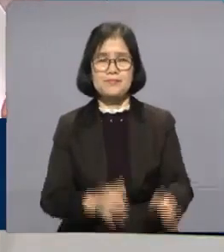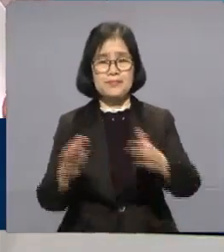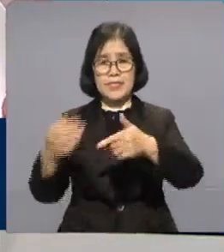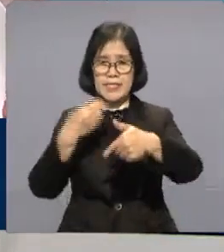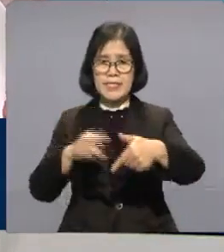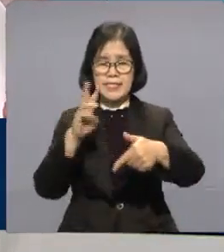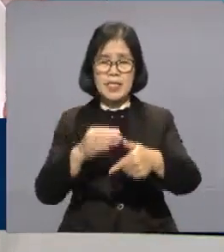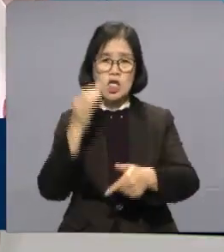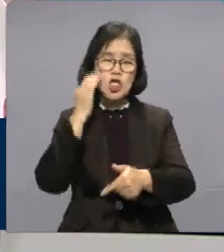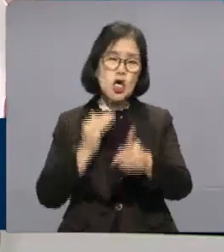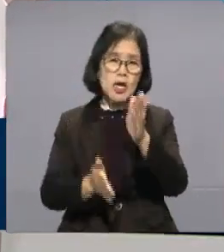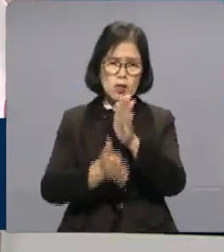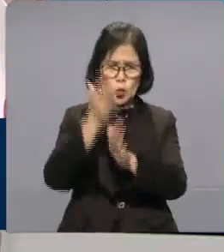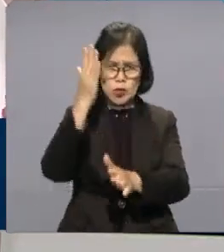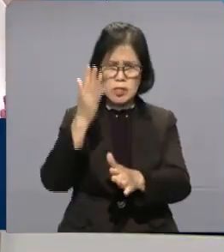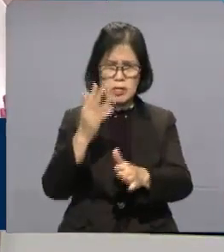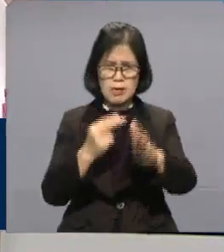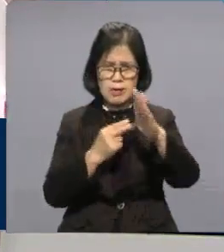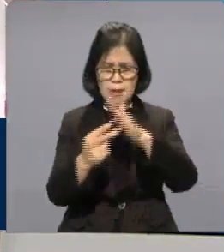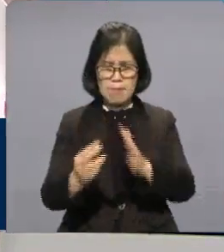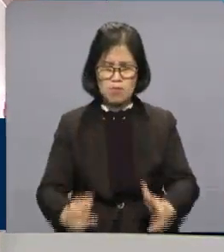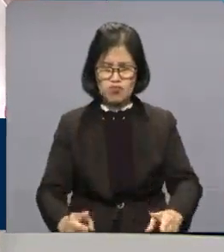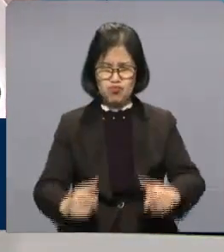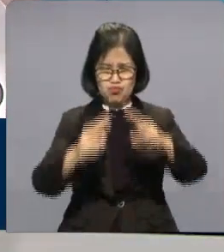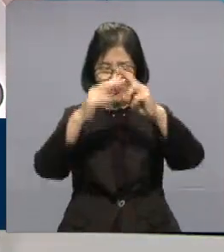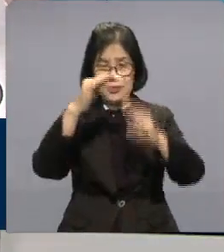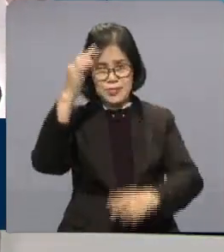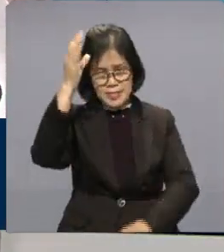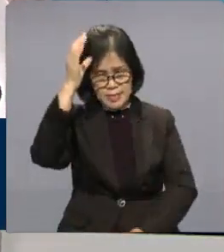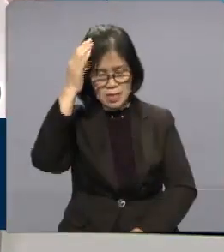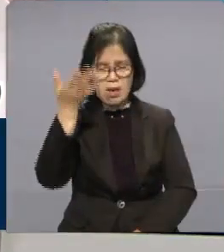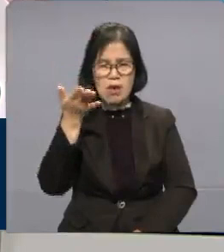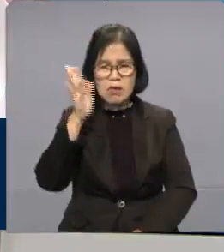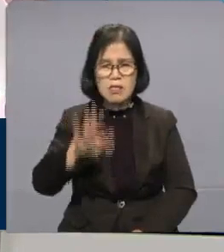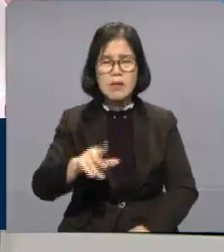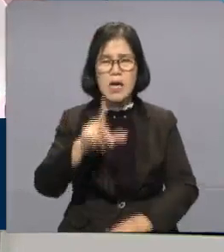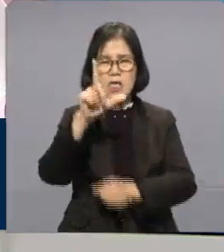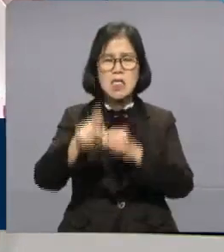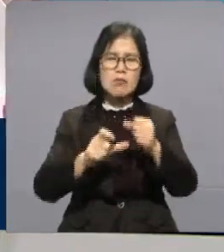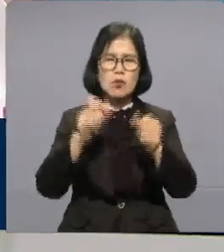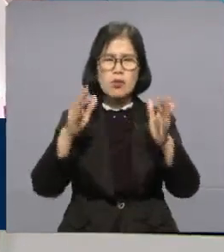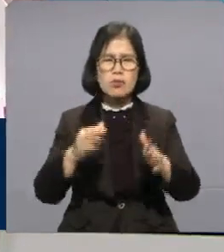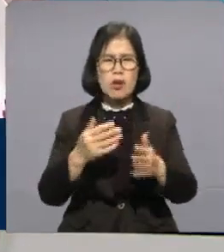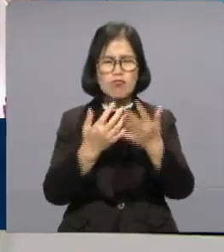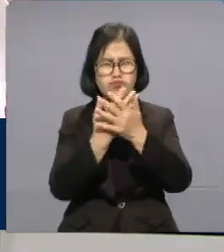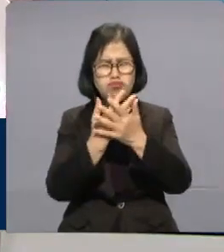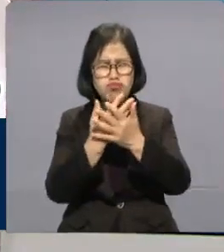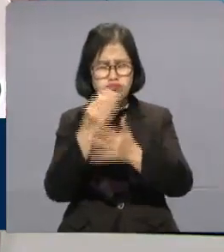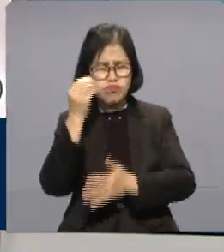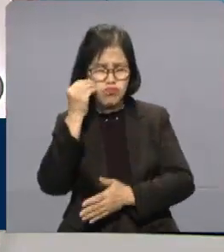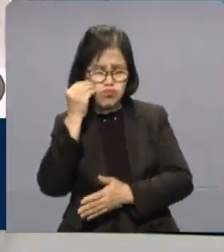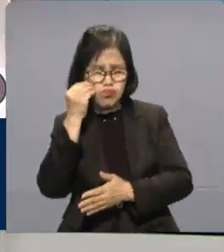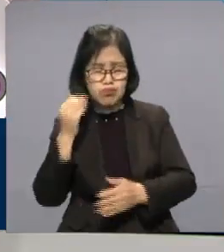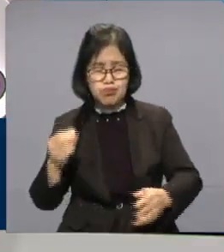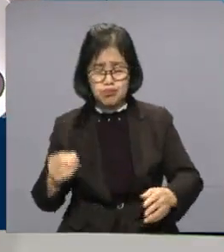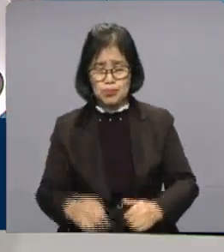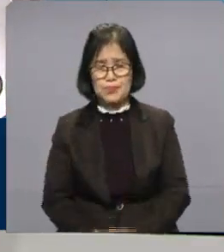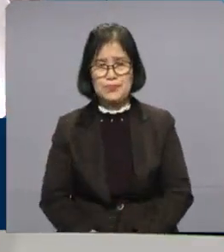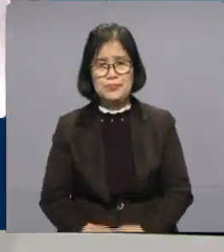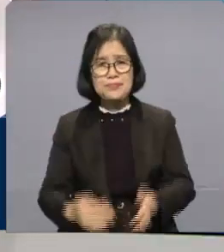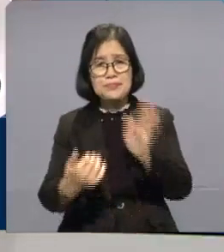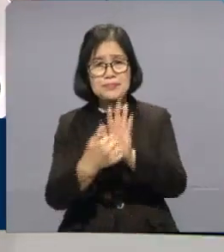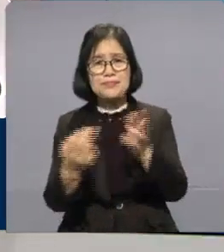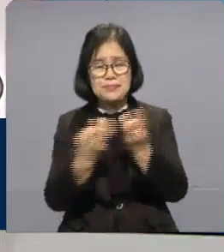인천 청라국제도시의 랜드마크가 될 것으로 기대를 모았지만 15년째 사업이 지지부진한 청라시티 타워.